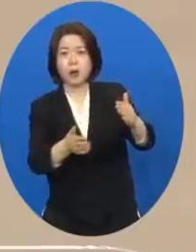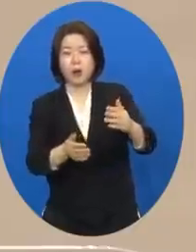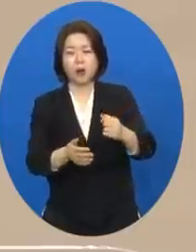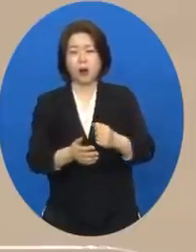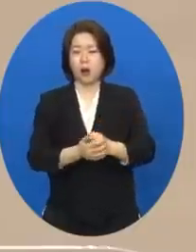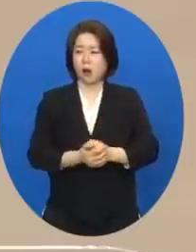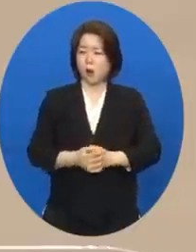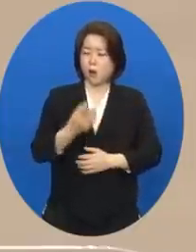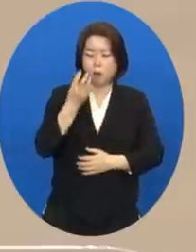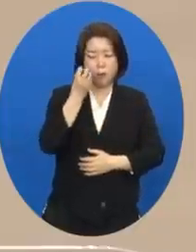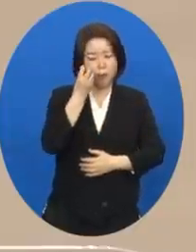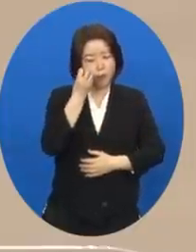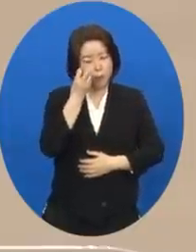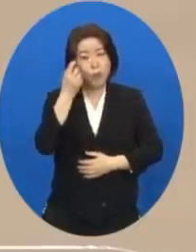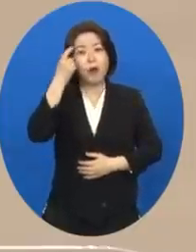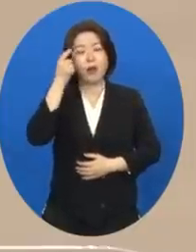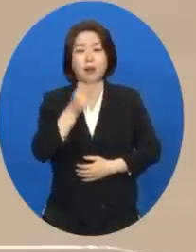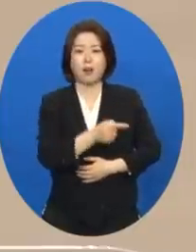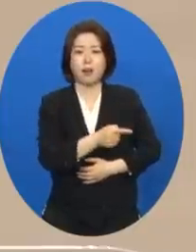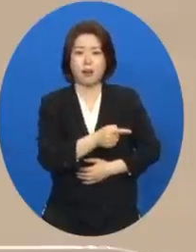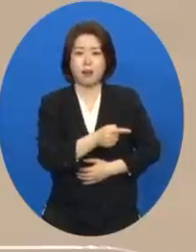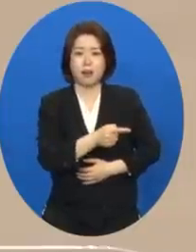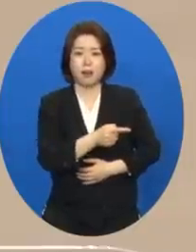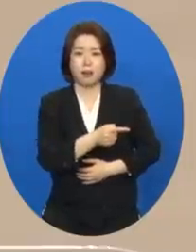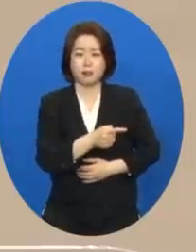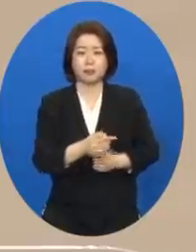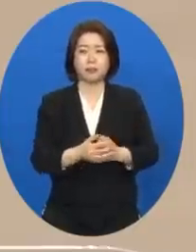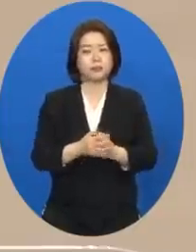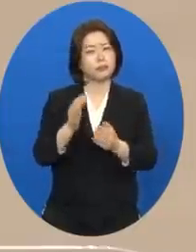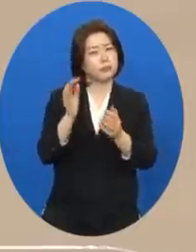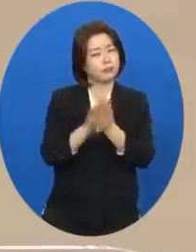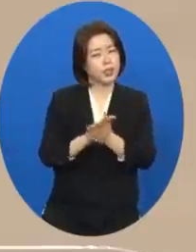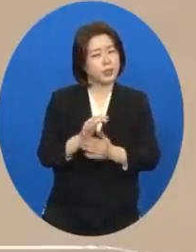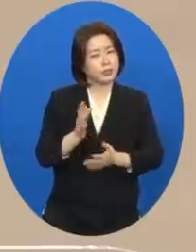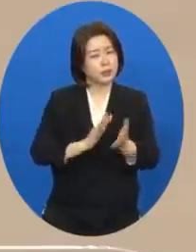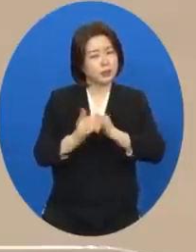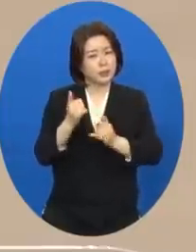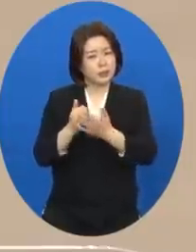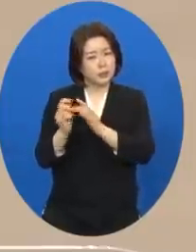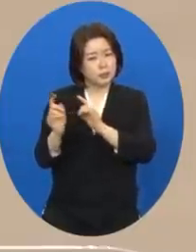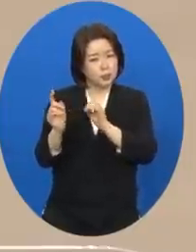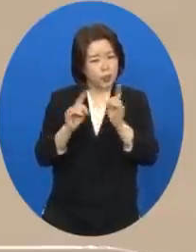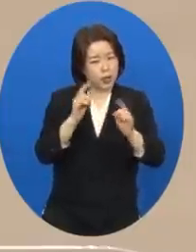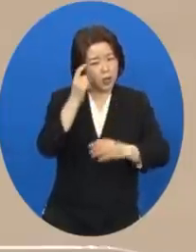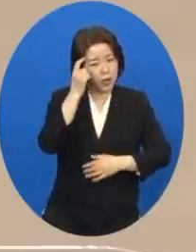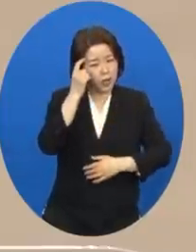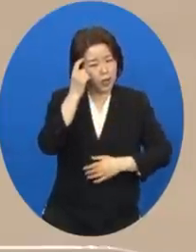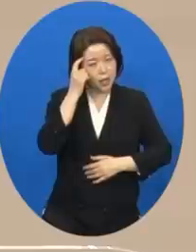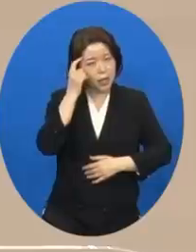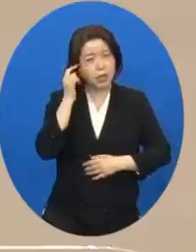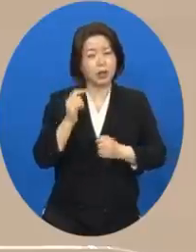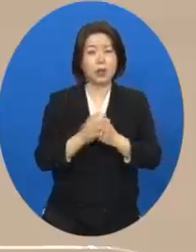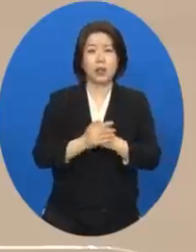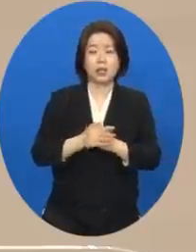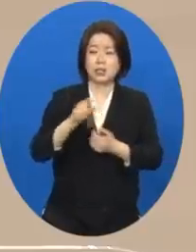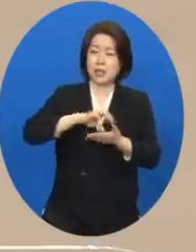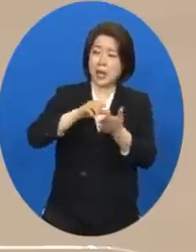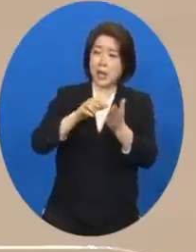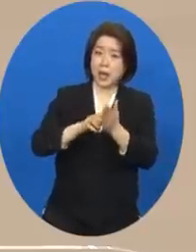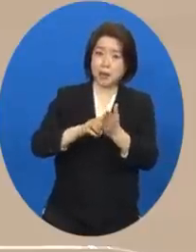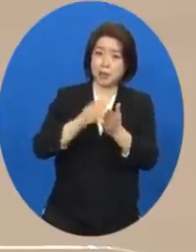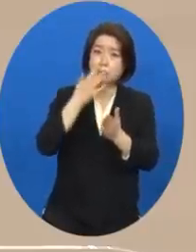기이하게 여캐 써요 아 예수님의 부활 하셨나 봐 그렇게 생각할 만도